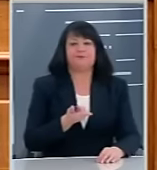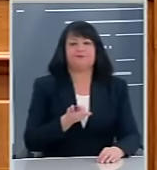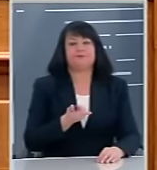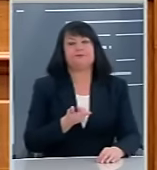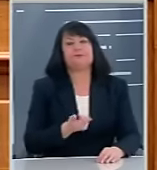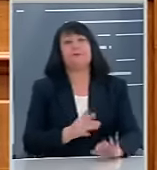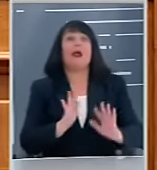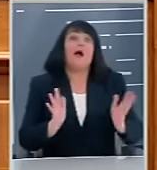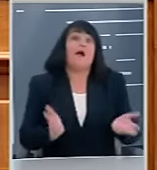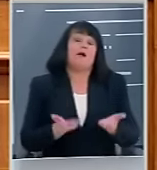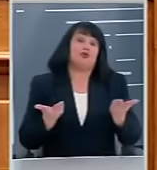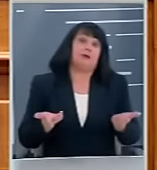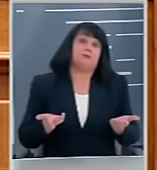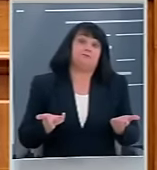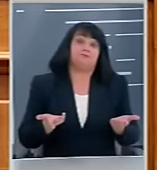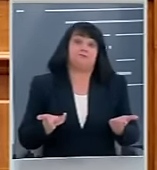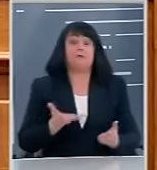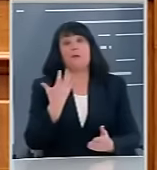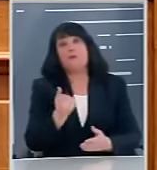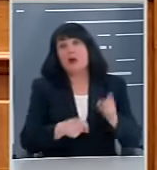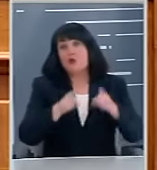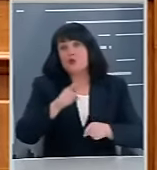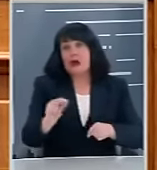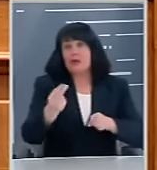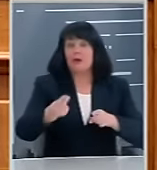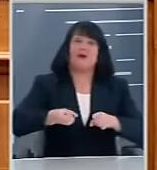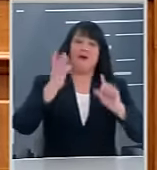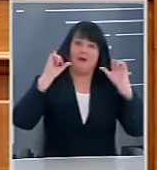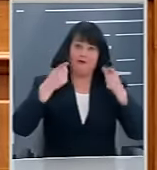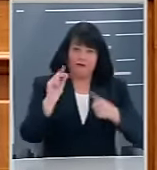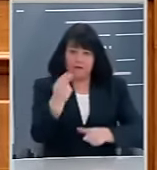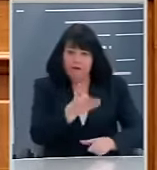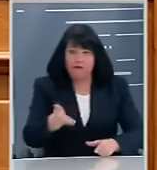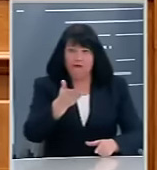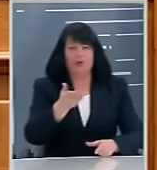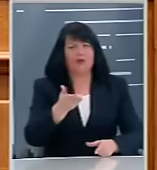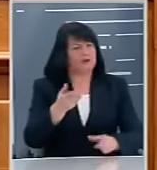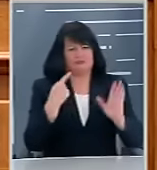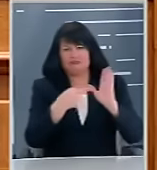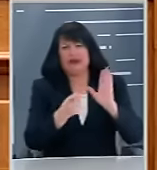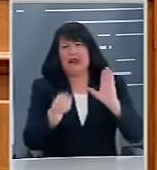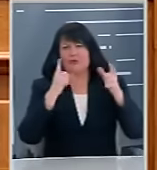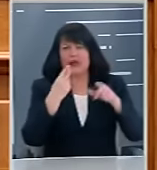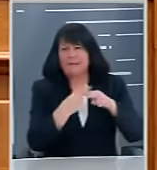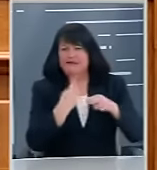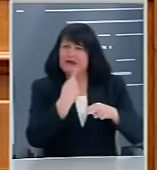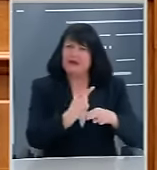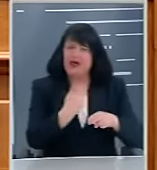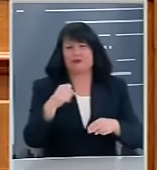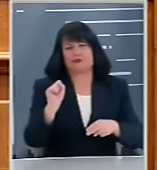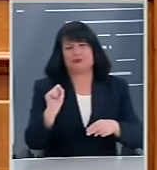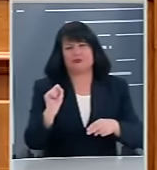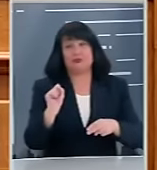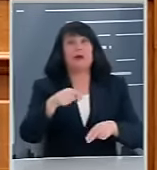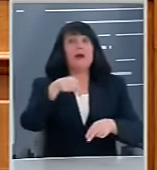εκτός αν πια υπάρχουν βουλευτές Νέας Δημοκρατίας που δεν συμφωνούν με την επίσημη γραμμή της Νέας Δημοκρατίας. Αλλά αυτό οφείλουν να το εκφράζουν με τη